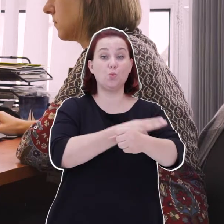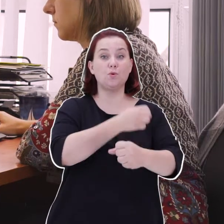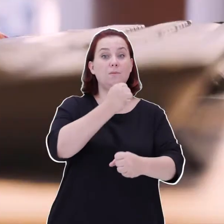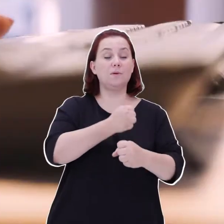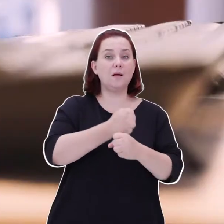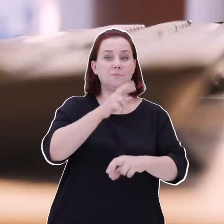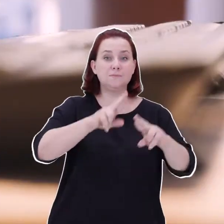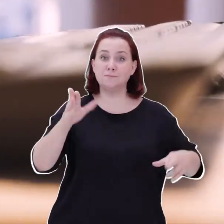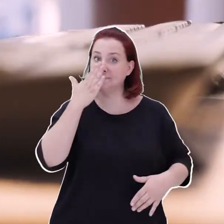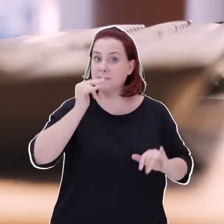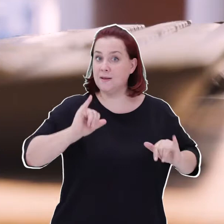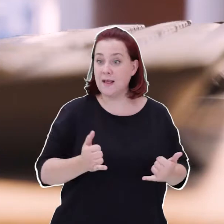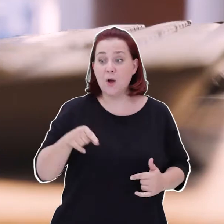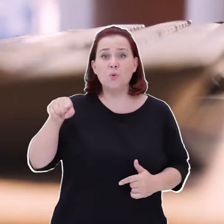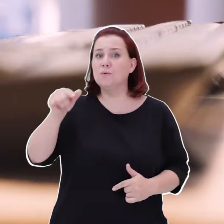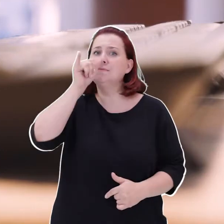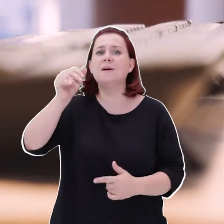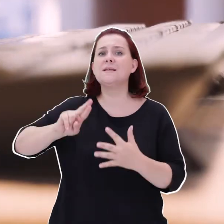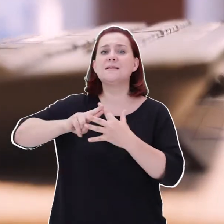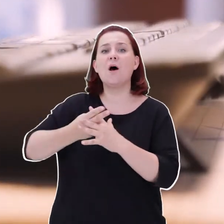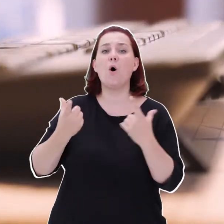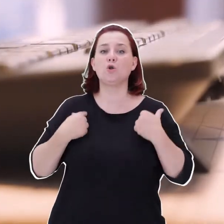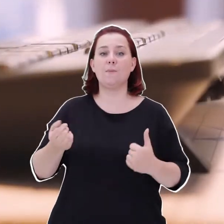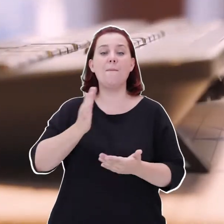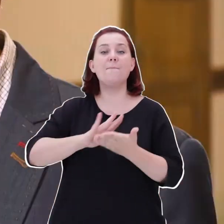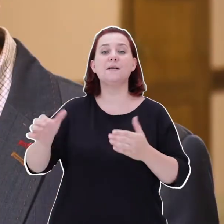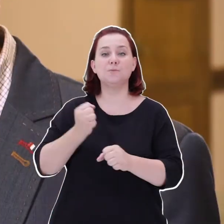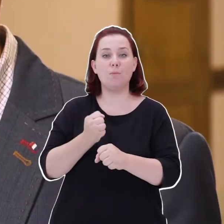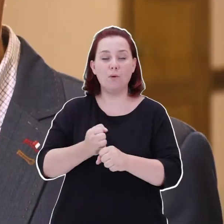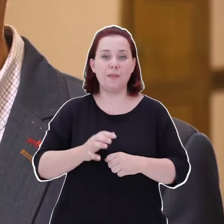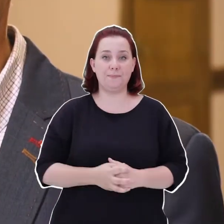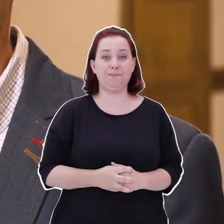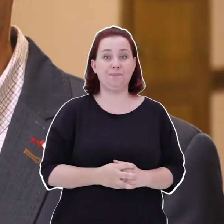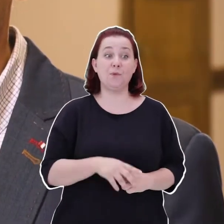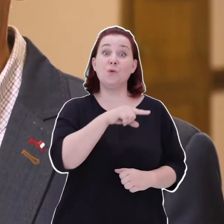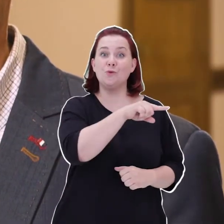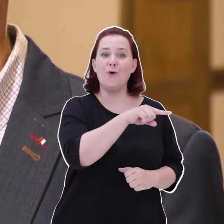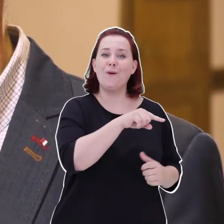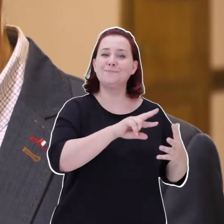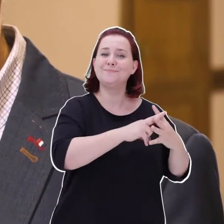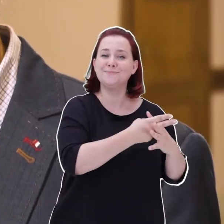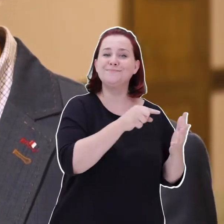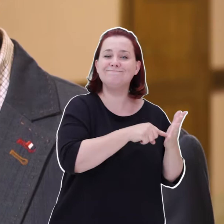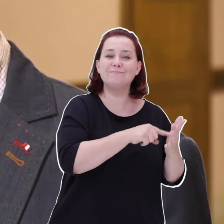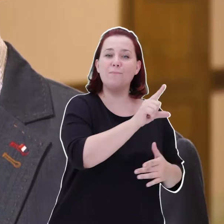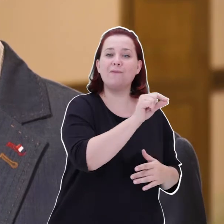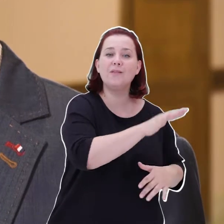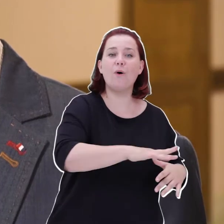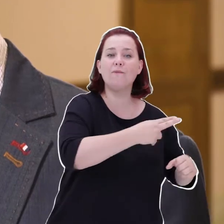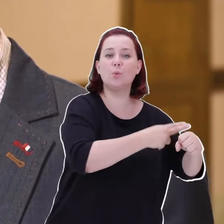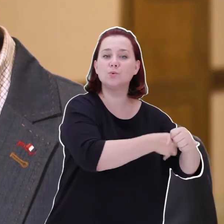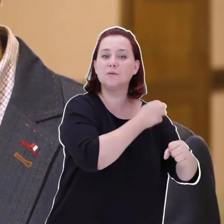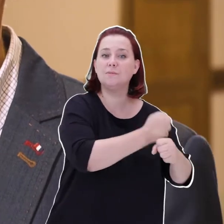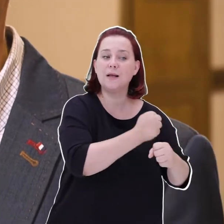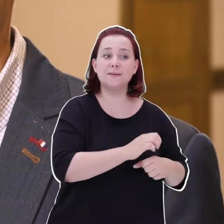ma możliwości zarejestrowania się jako osoba bezrobotna. Te działania realizuje Powiatowy Urząd Pracy. W Powiatowym Urzędzie Pracy